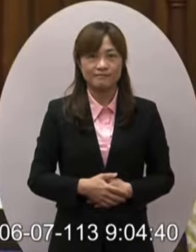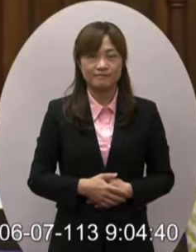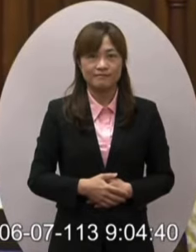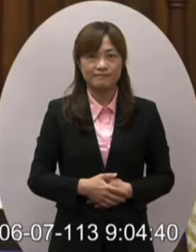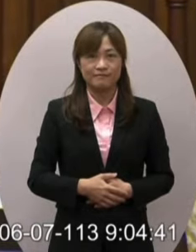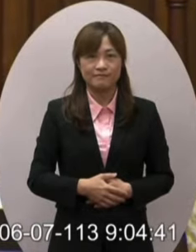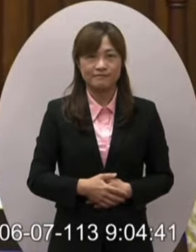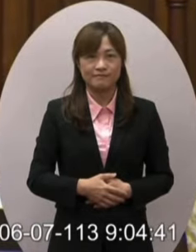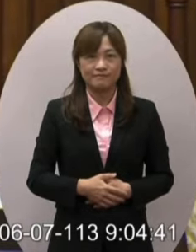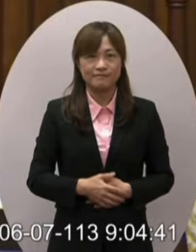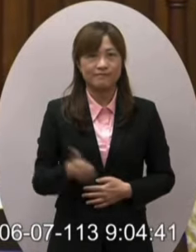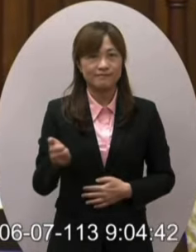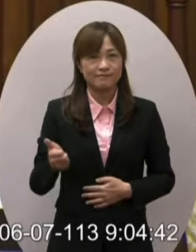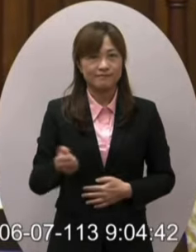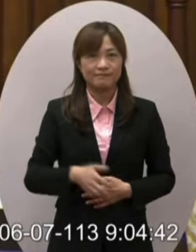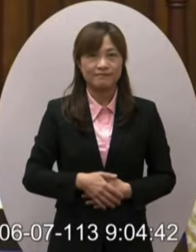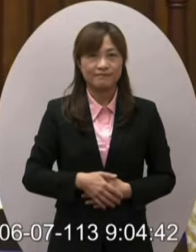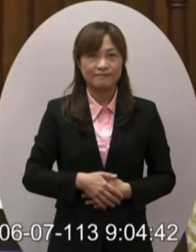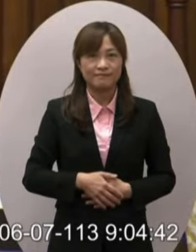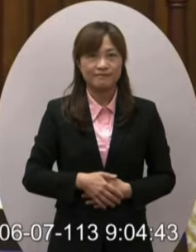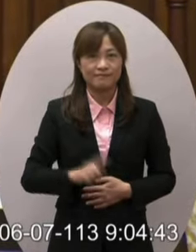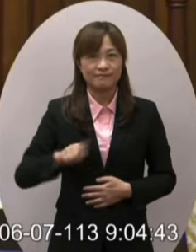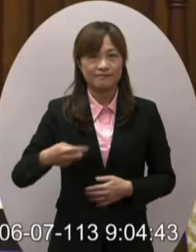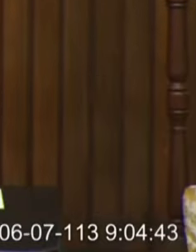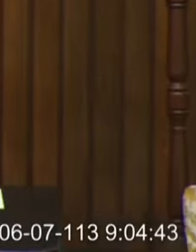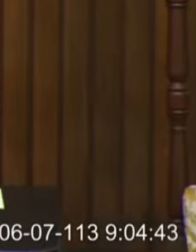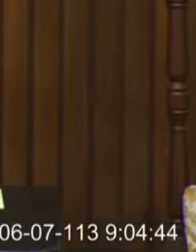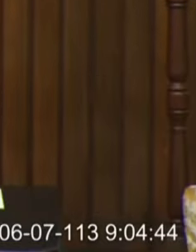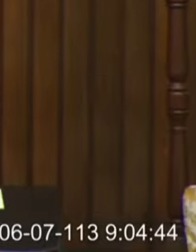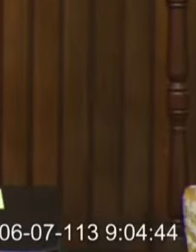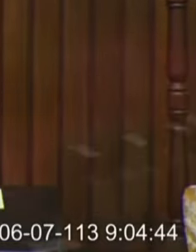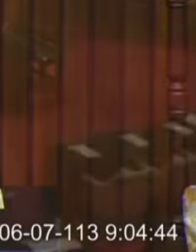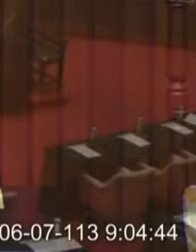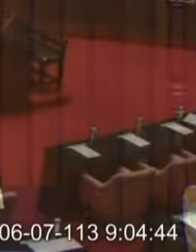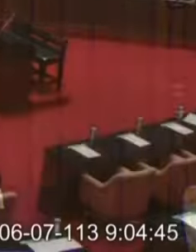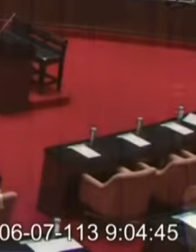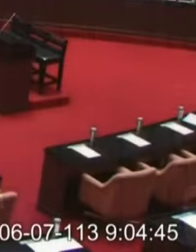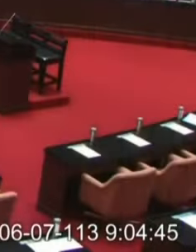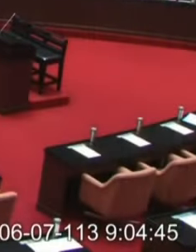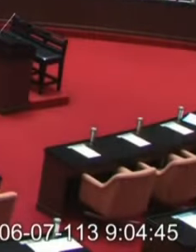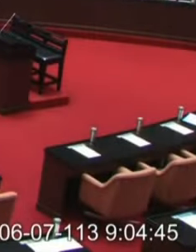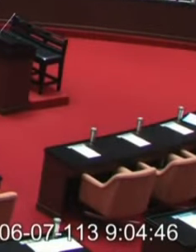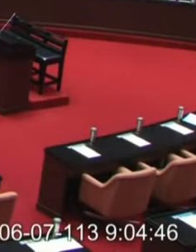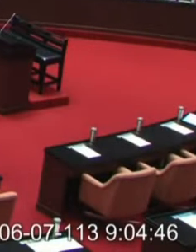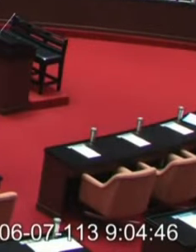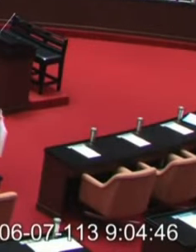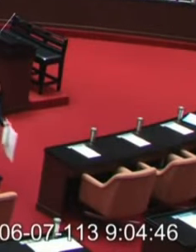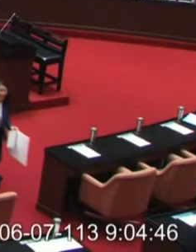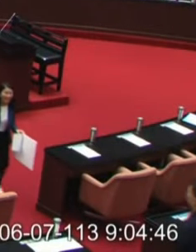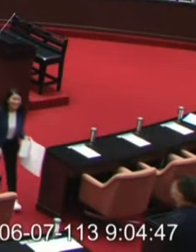谢谢张家俊委员的发言，接下来请登记第二号林佩祥委员发言。